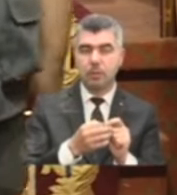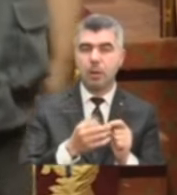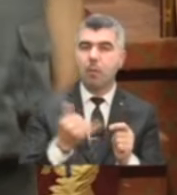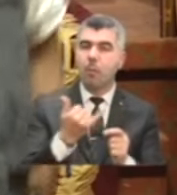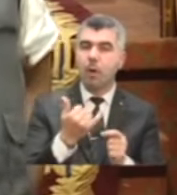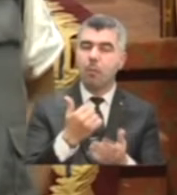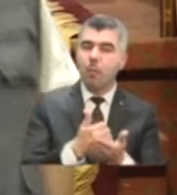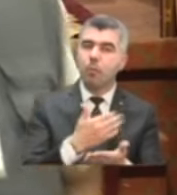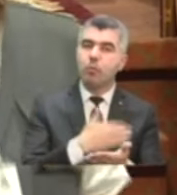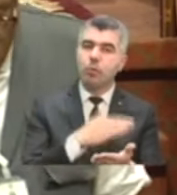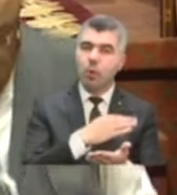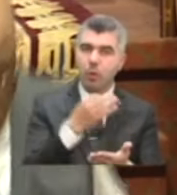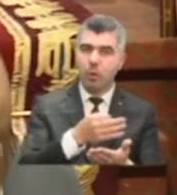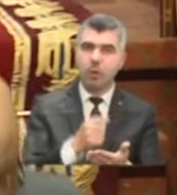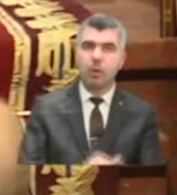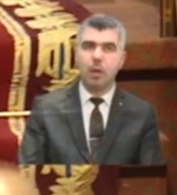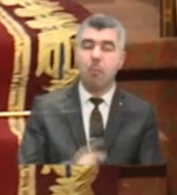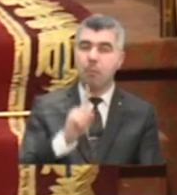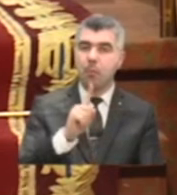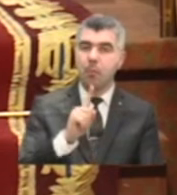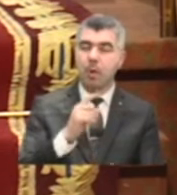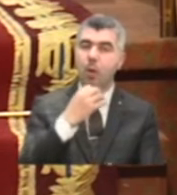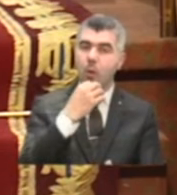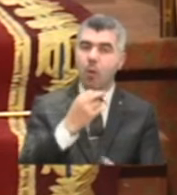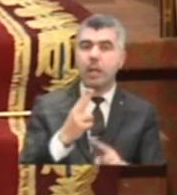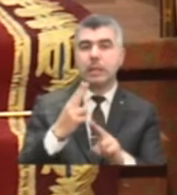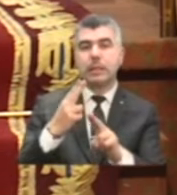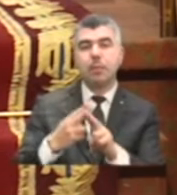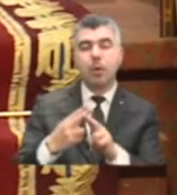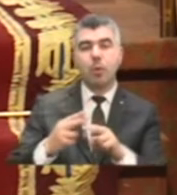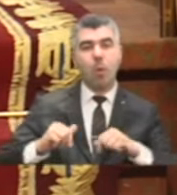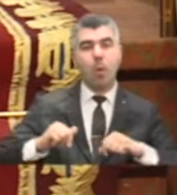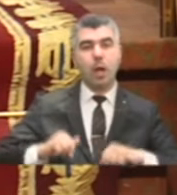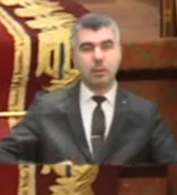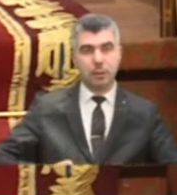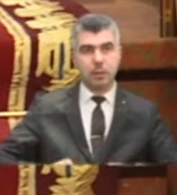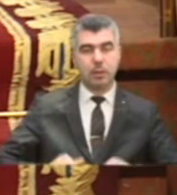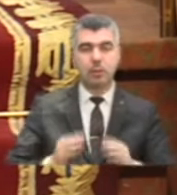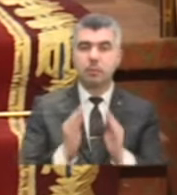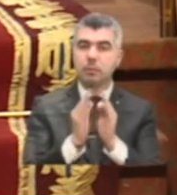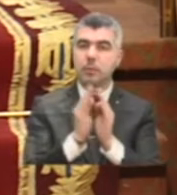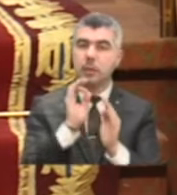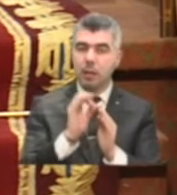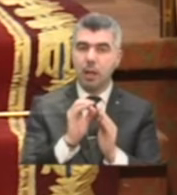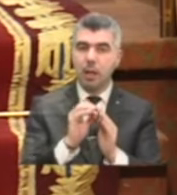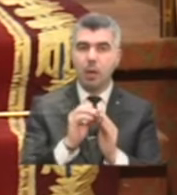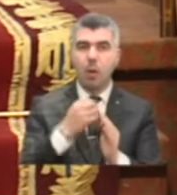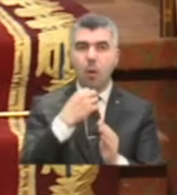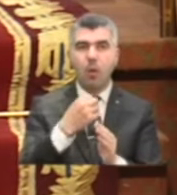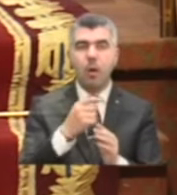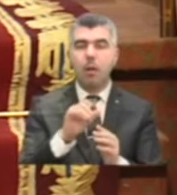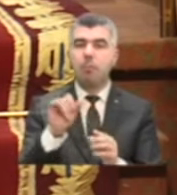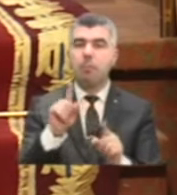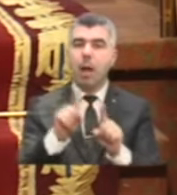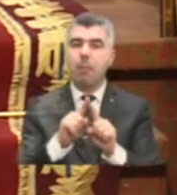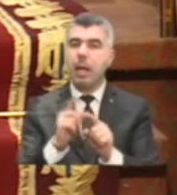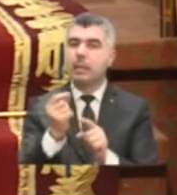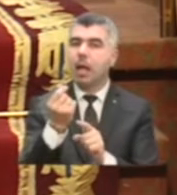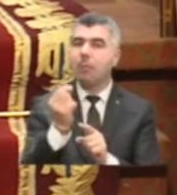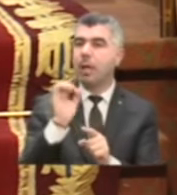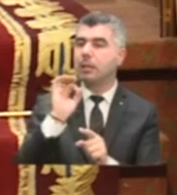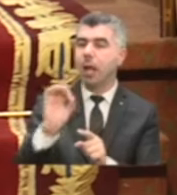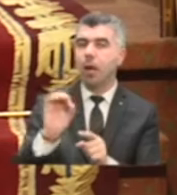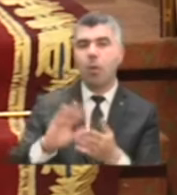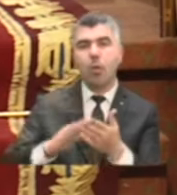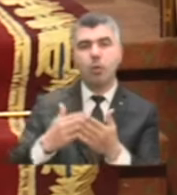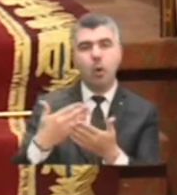مسؤول، نخليكم تتكلموا. غير منين ذكرتي الاسماء ديال الوزراء، بغينا طلبنا منكم الاسئله اللي كانت في هذوك عند هذوك الوزراء